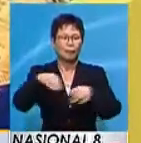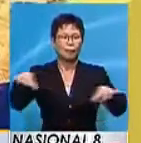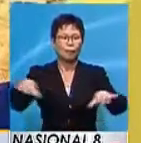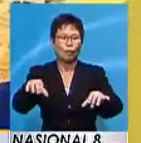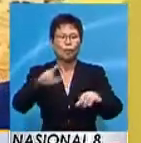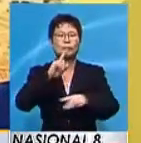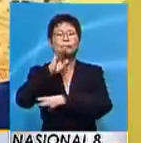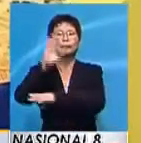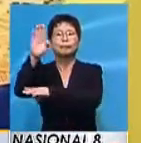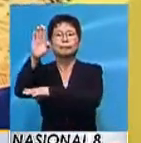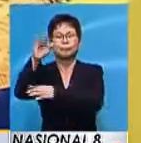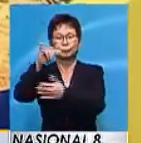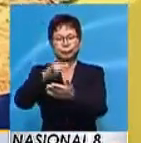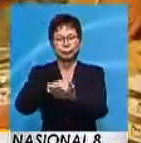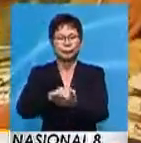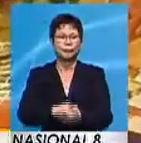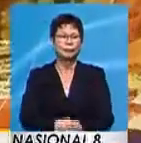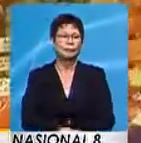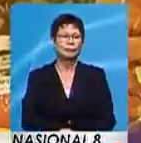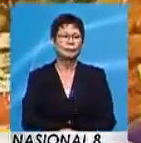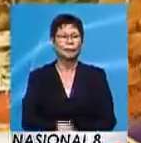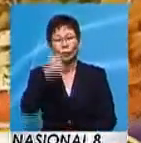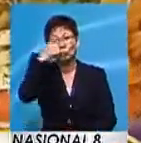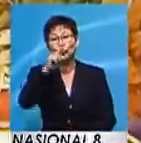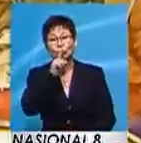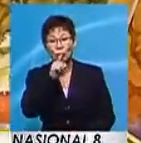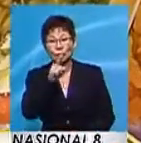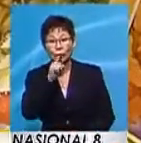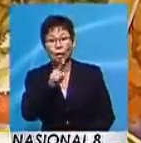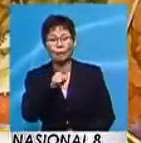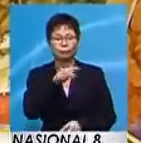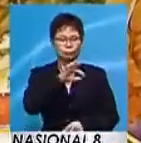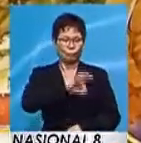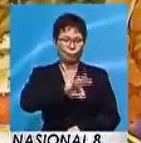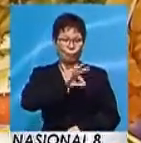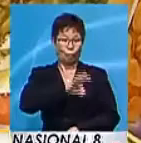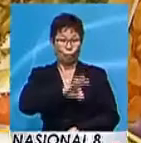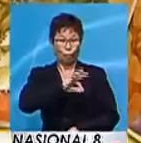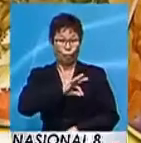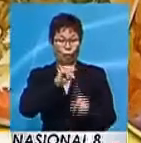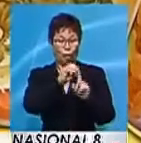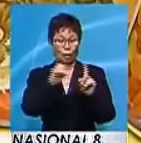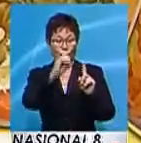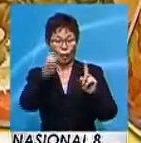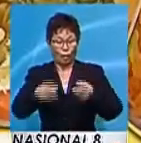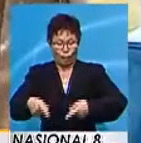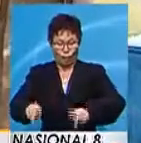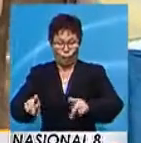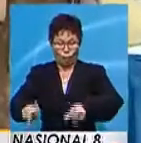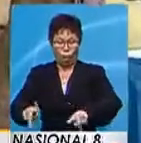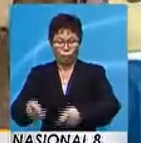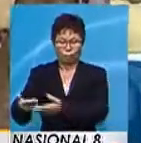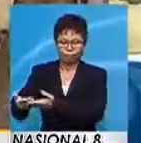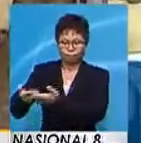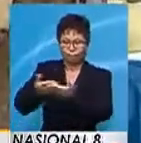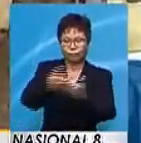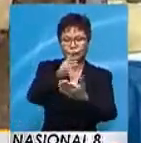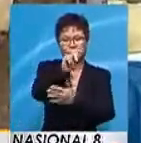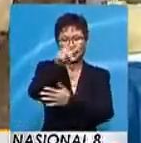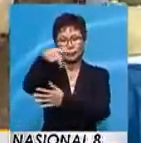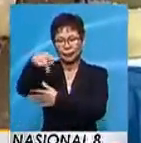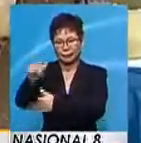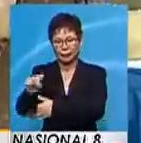melaksanakan perjanjian tersebut. Selain memastikan mereka memanfaatkan sepenuhnya peluang-peluang yang ditawarkan